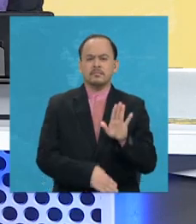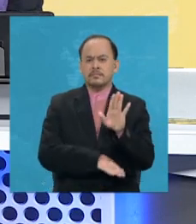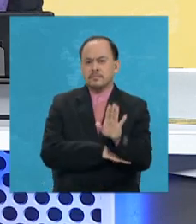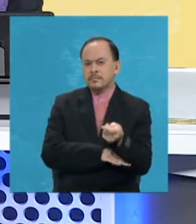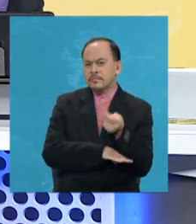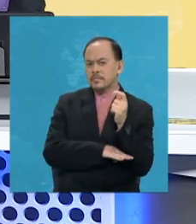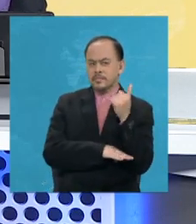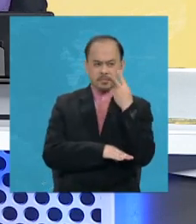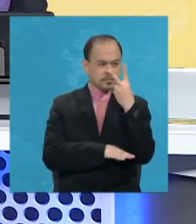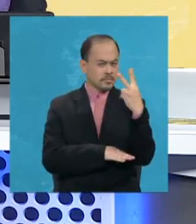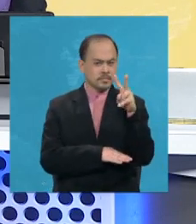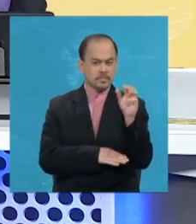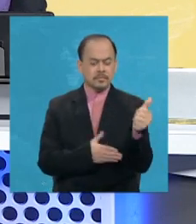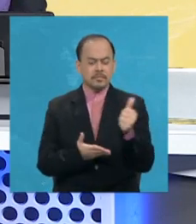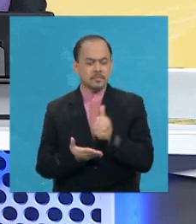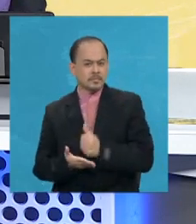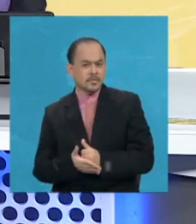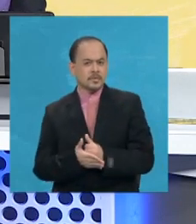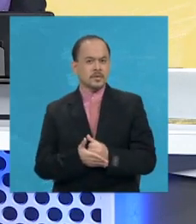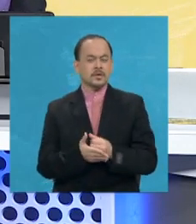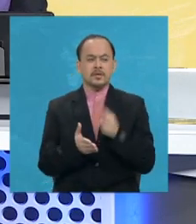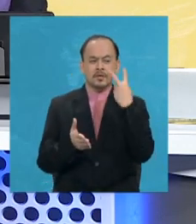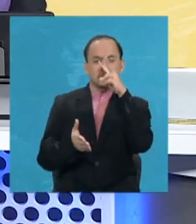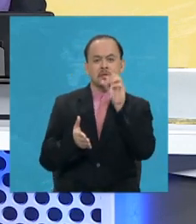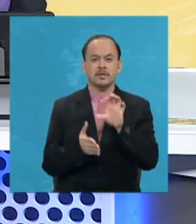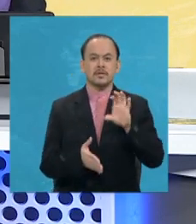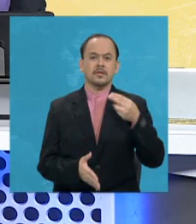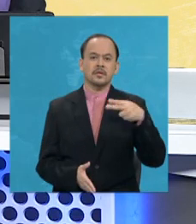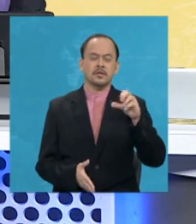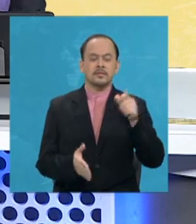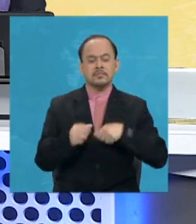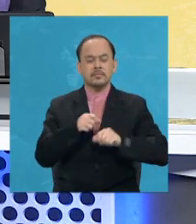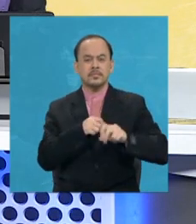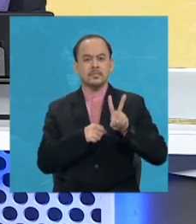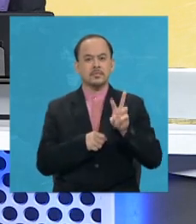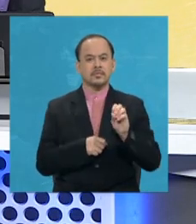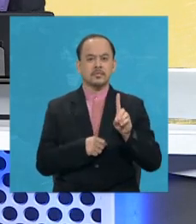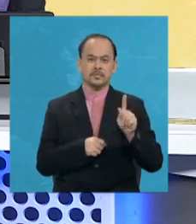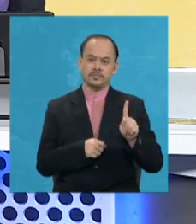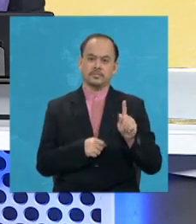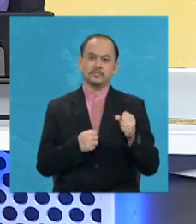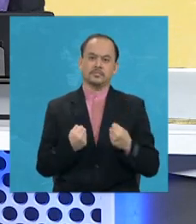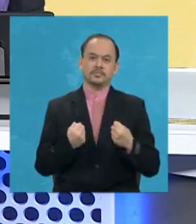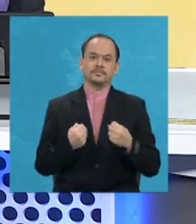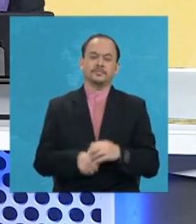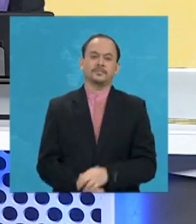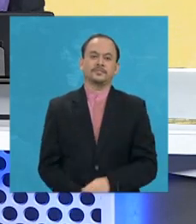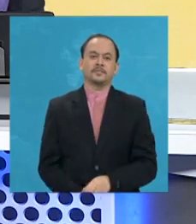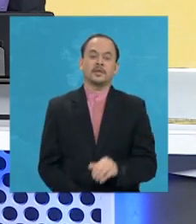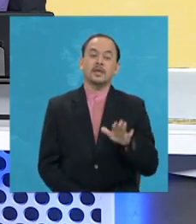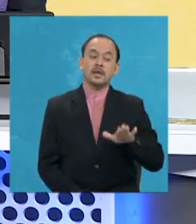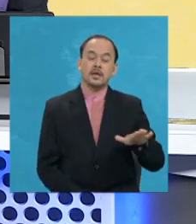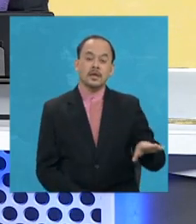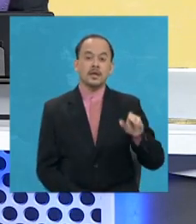berkenan perangkat menyaksikan perlawanan kwe badminton Cup halo pada ke anak dadu Lian